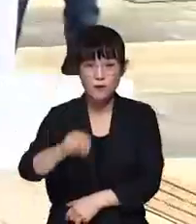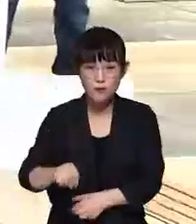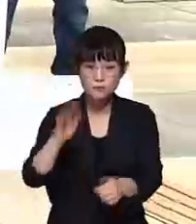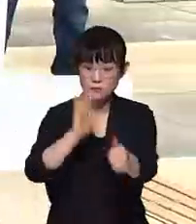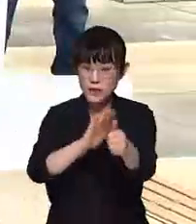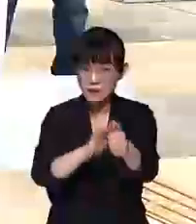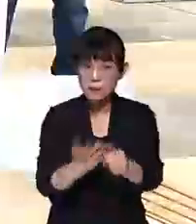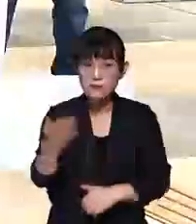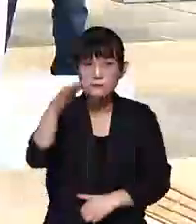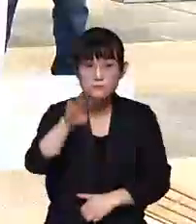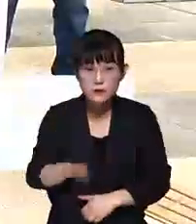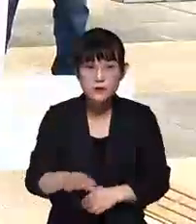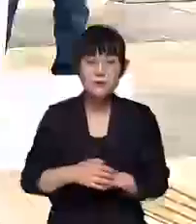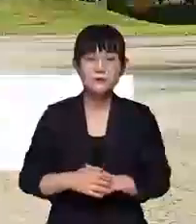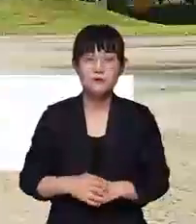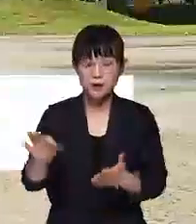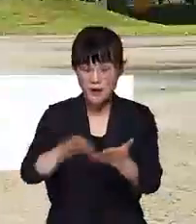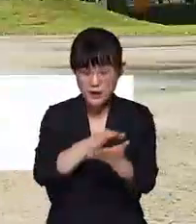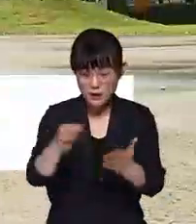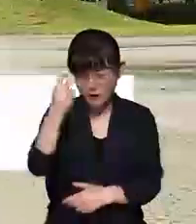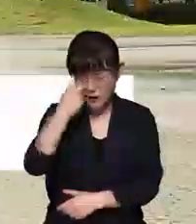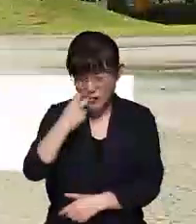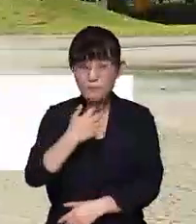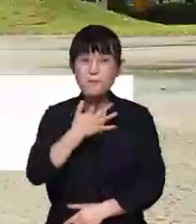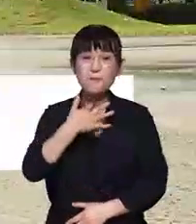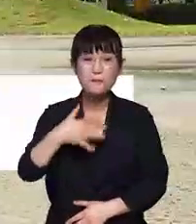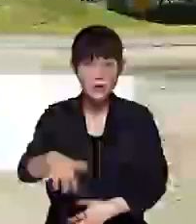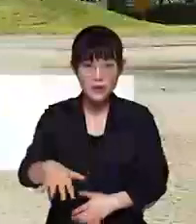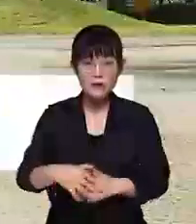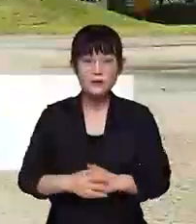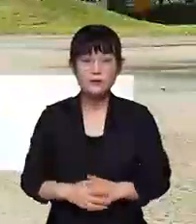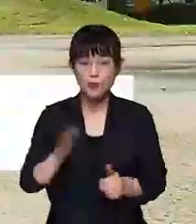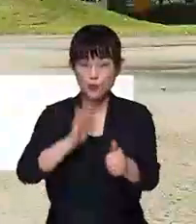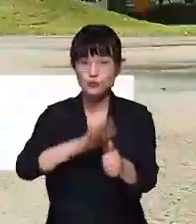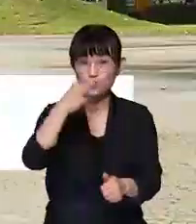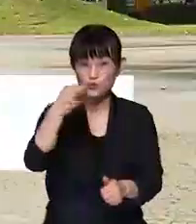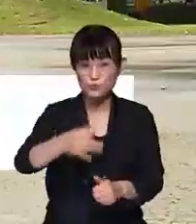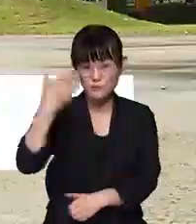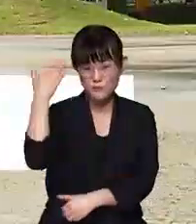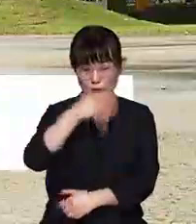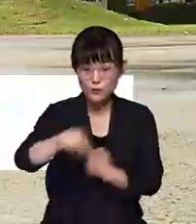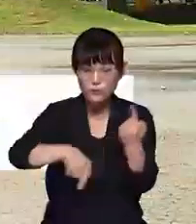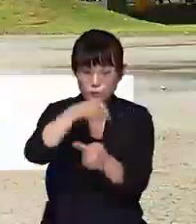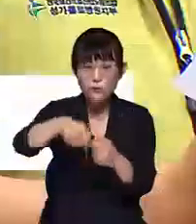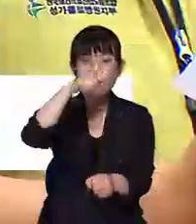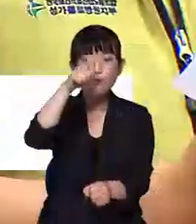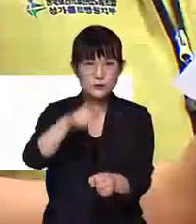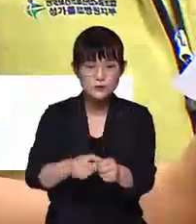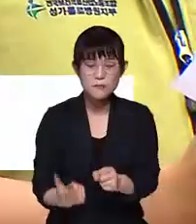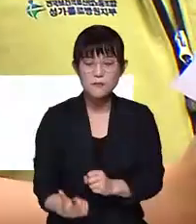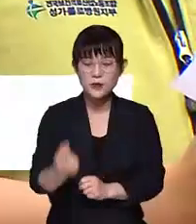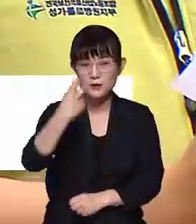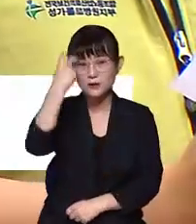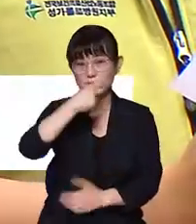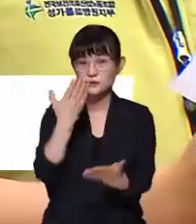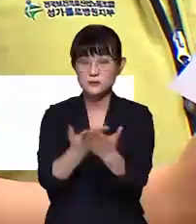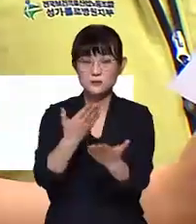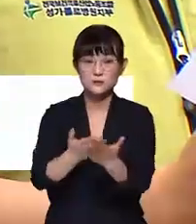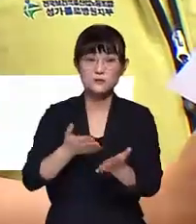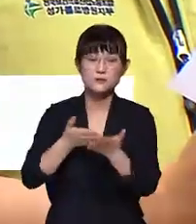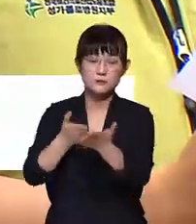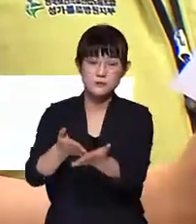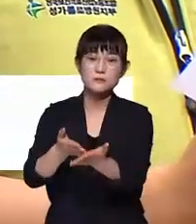혈세를 지원했지만 어떤 회계감사도 실시하지 않았다며 보조금 사업의 투명성을 확인하기 위해 서둘러 감사를 진행해야